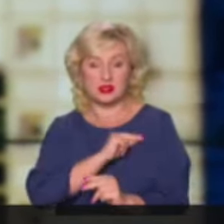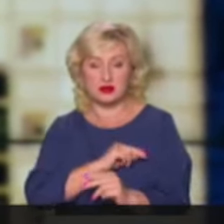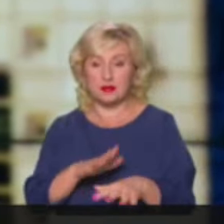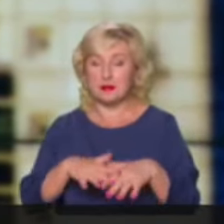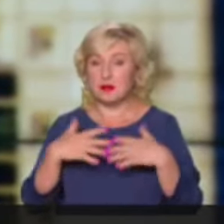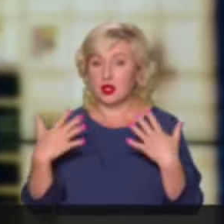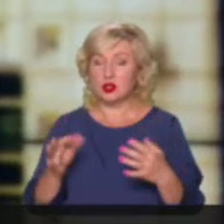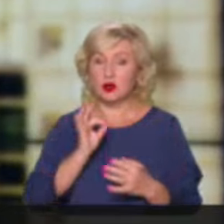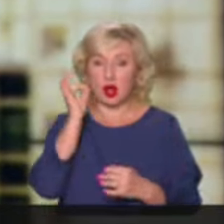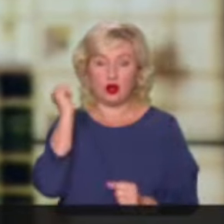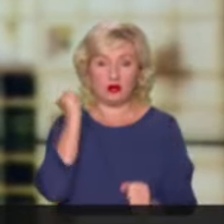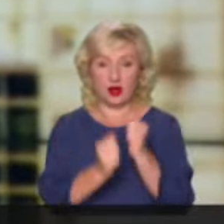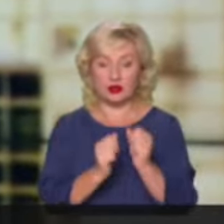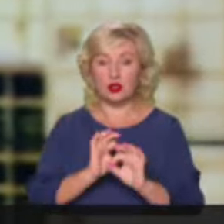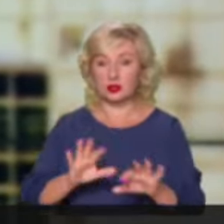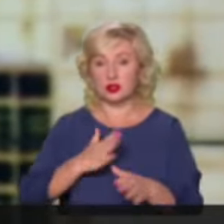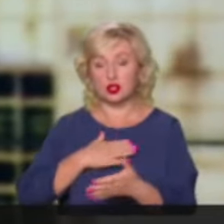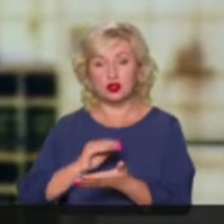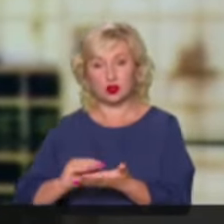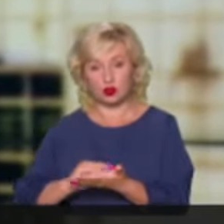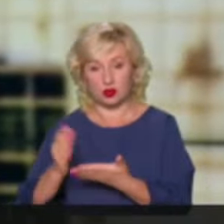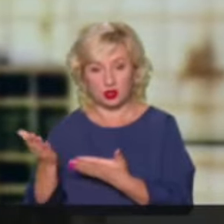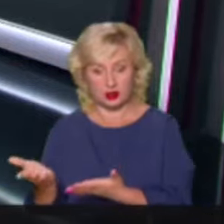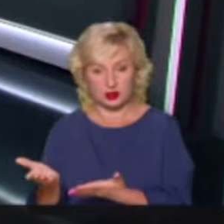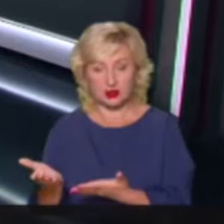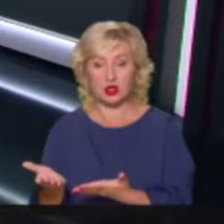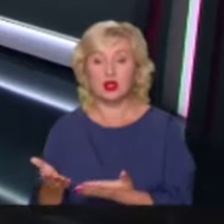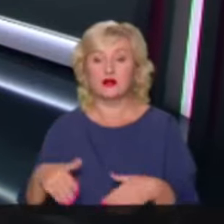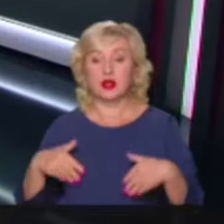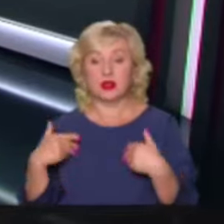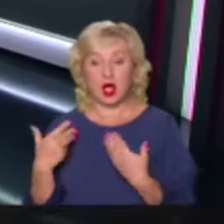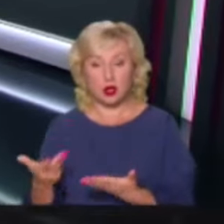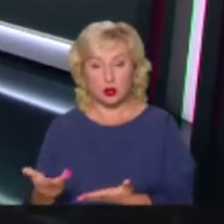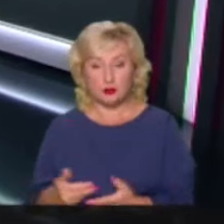про ранкову атаку розповість моя колега, журналістка Олена Клименко. Олено, вітаю.